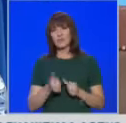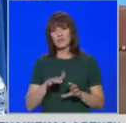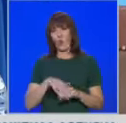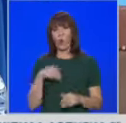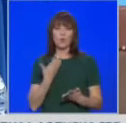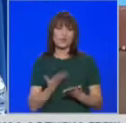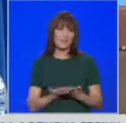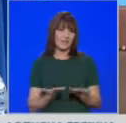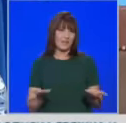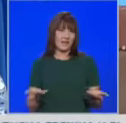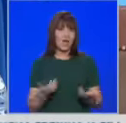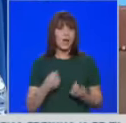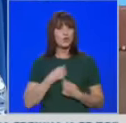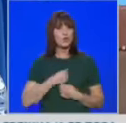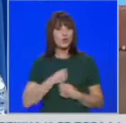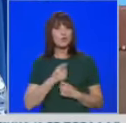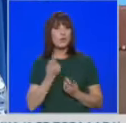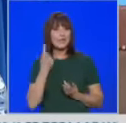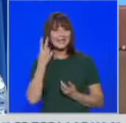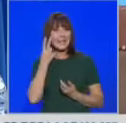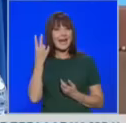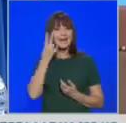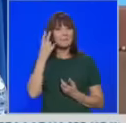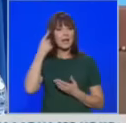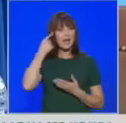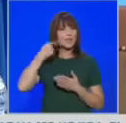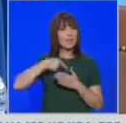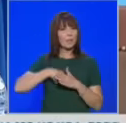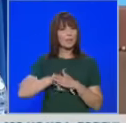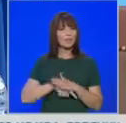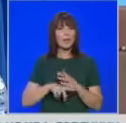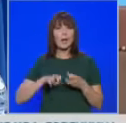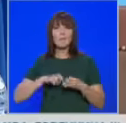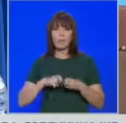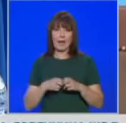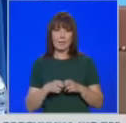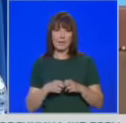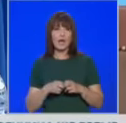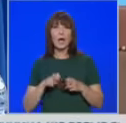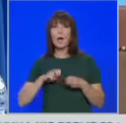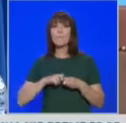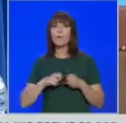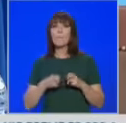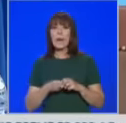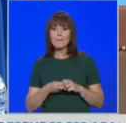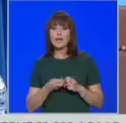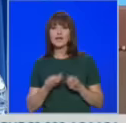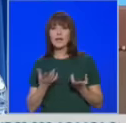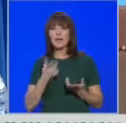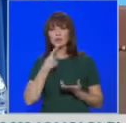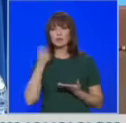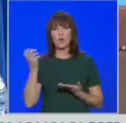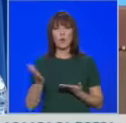оставка, но най-трудно е да се разбере в дълбочина какъв е проблема. А проблема е забатачен от много